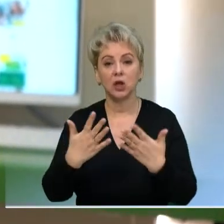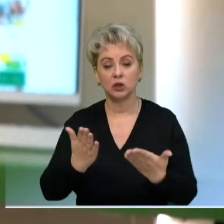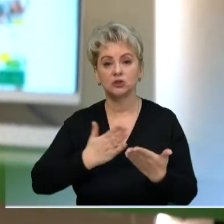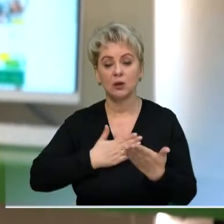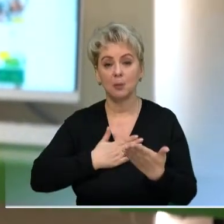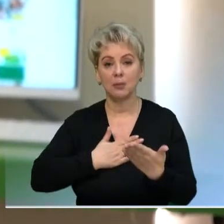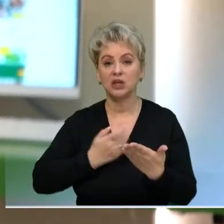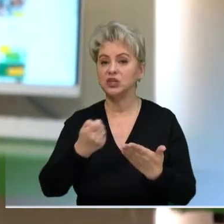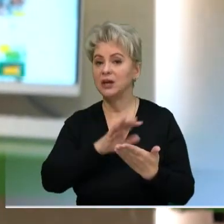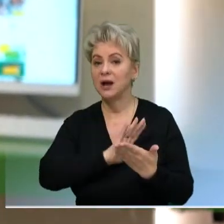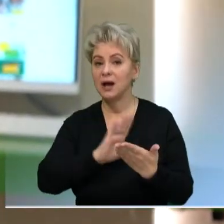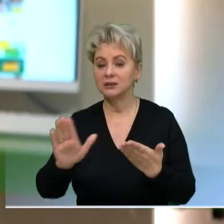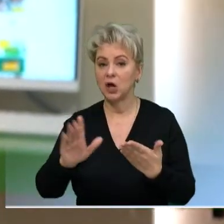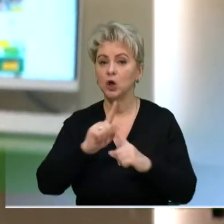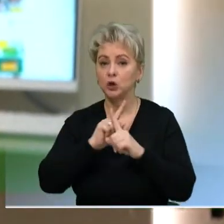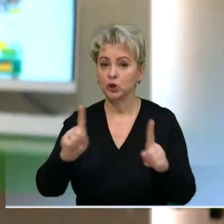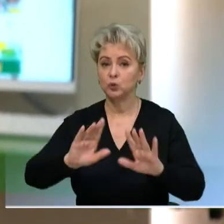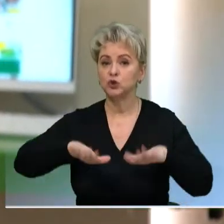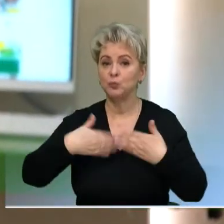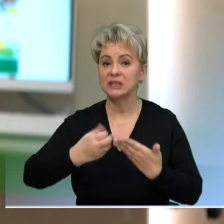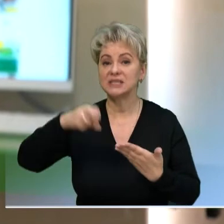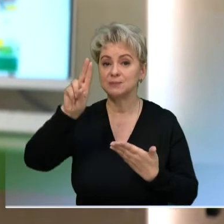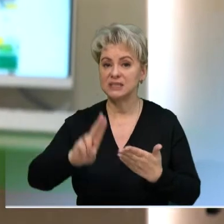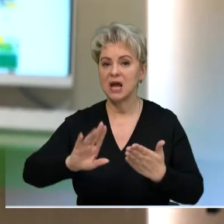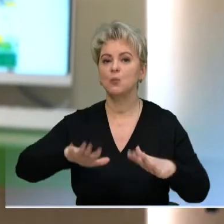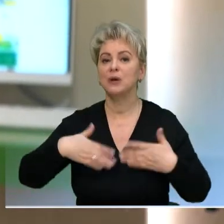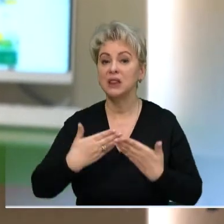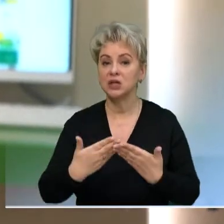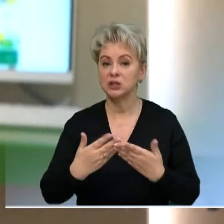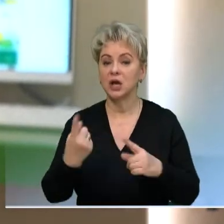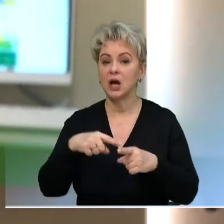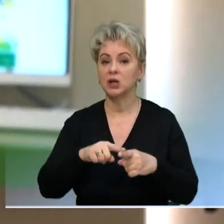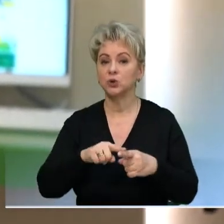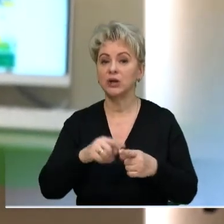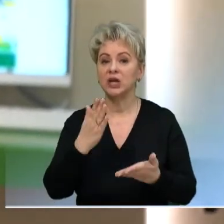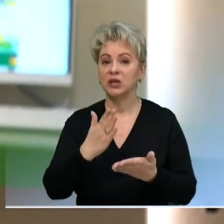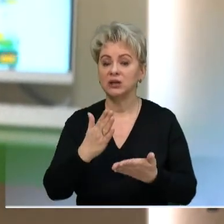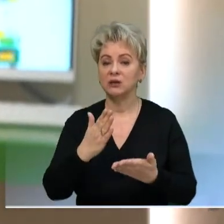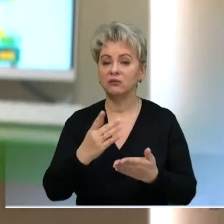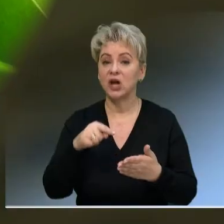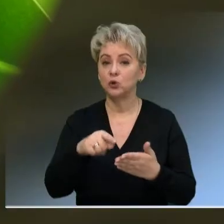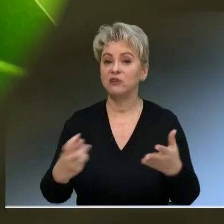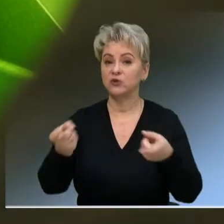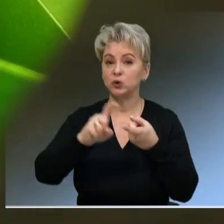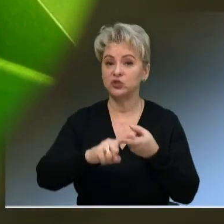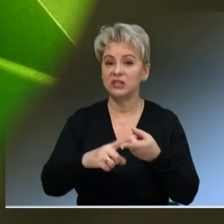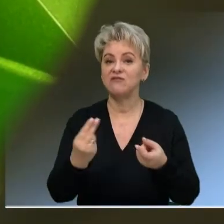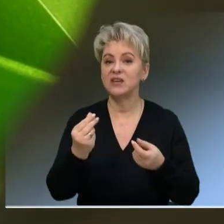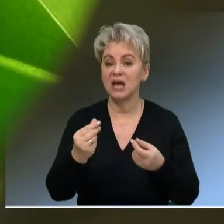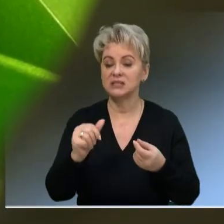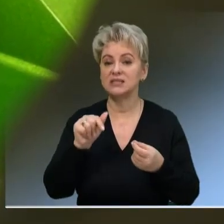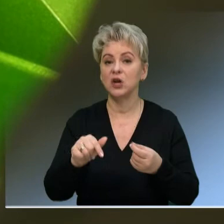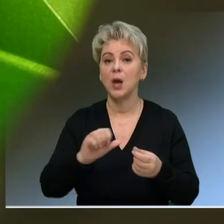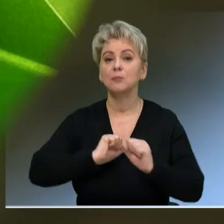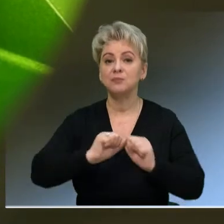мы никогда не будем предлагать специальные предложения, которые несут финансовые потери. Безопасность